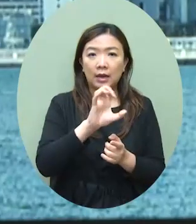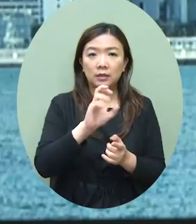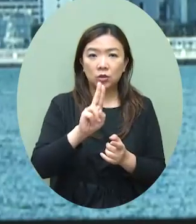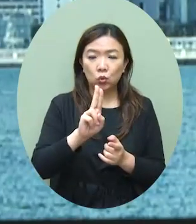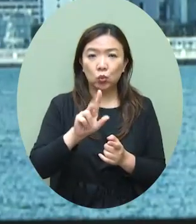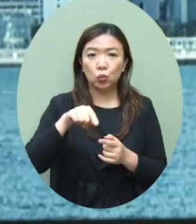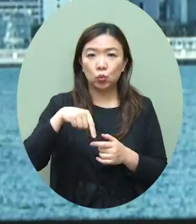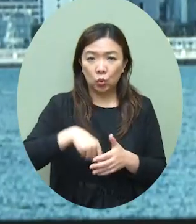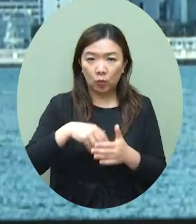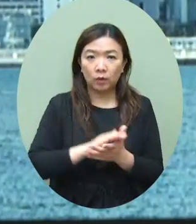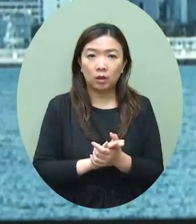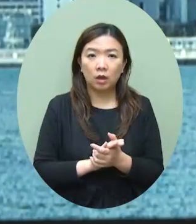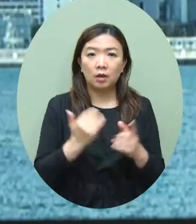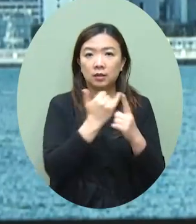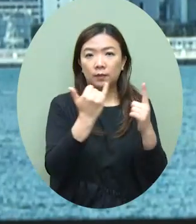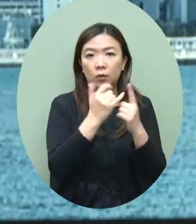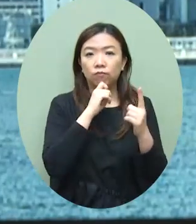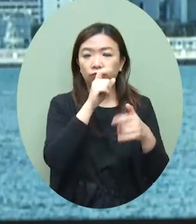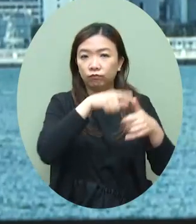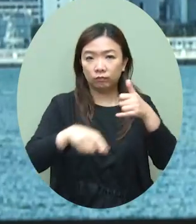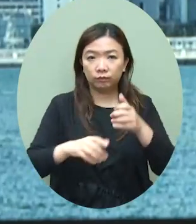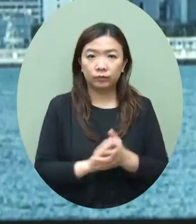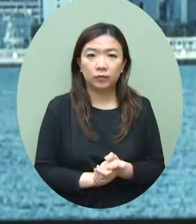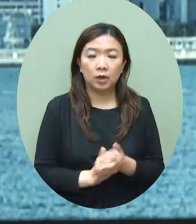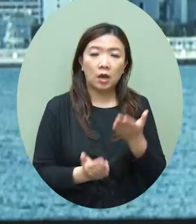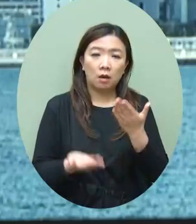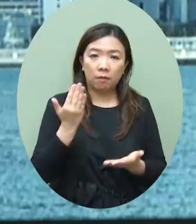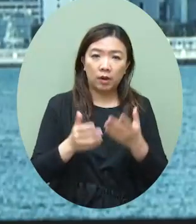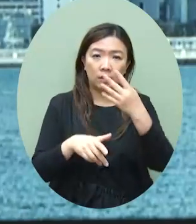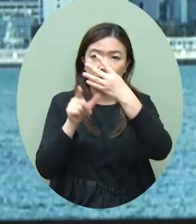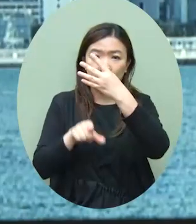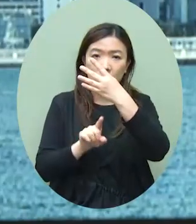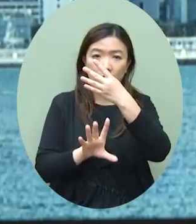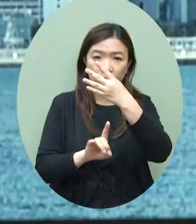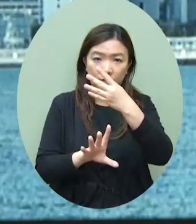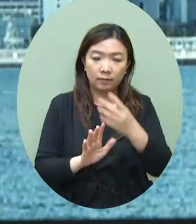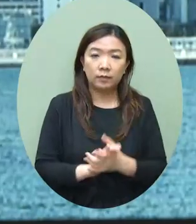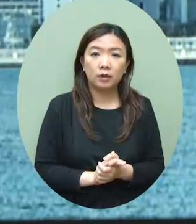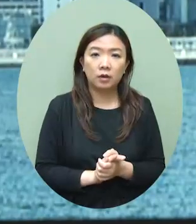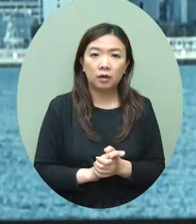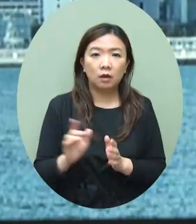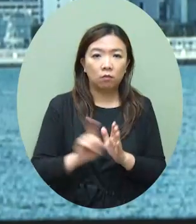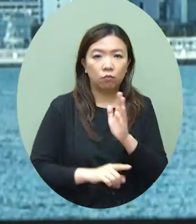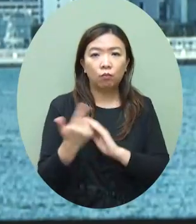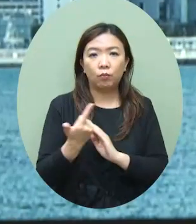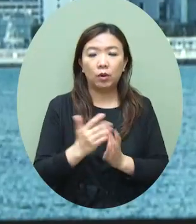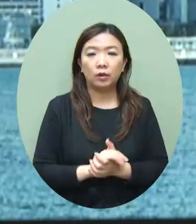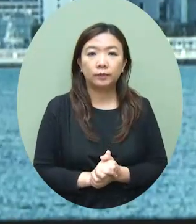呢，係16人啊。比4月15號嘅時候呢，係大幅下跌咗噶